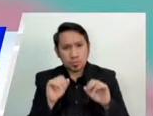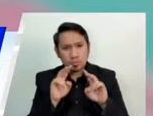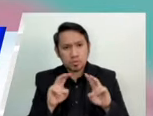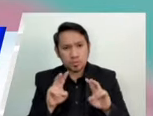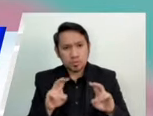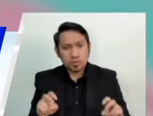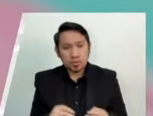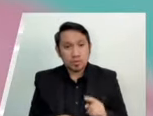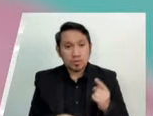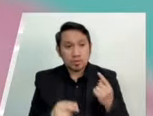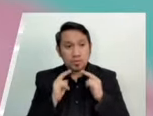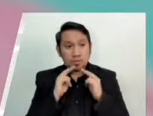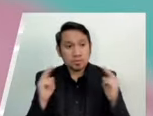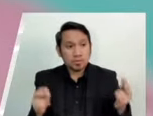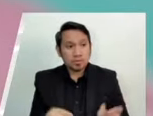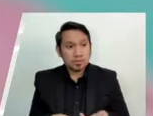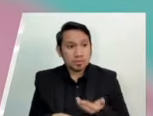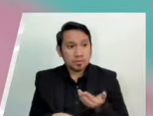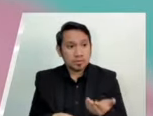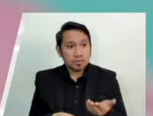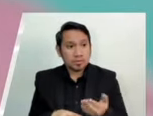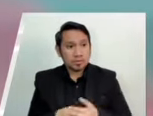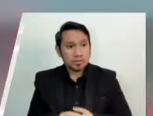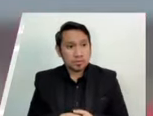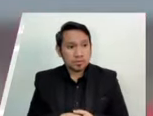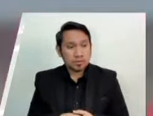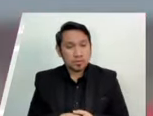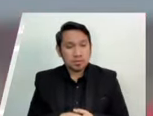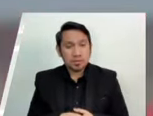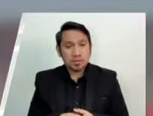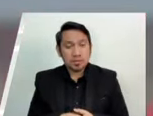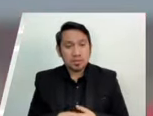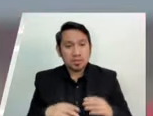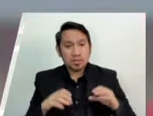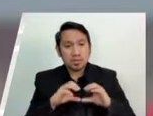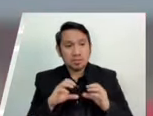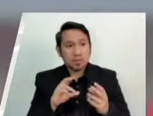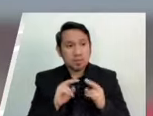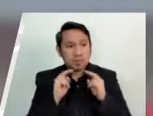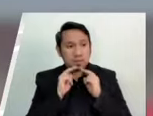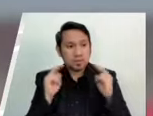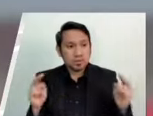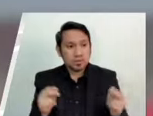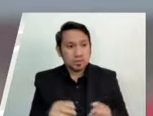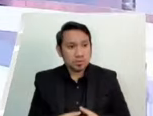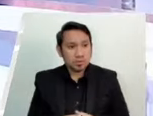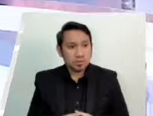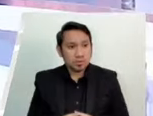unang balita, Jomer Apresto para sa GMA Integrated News.